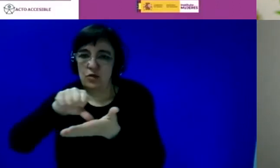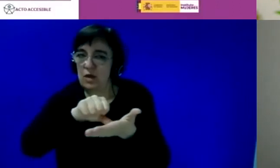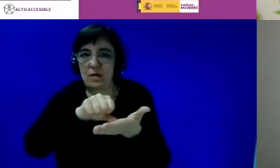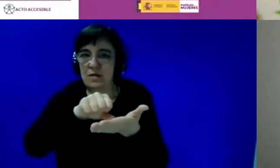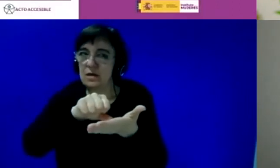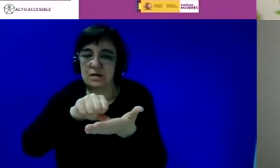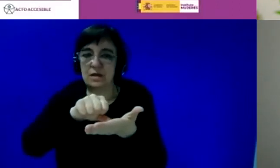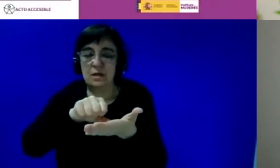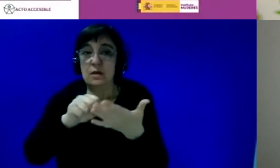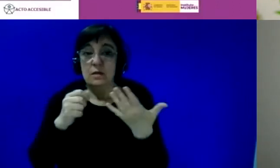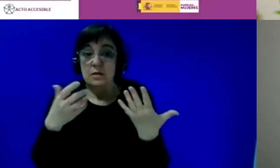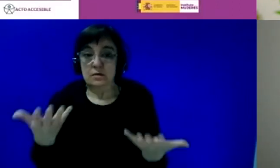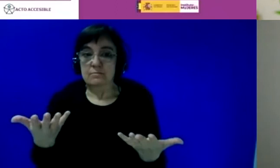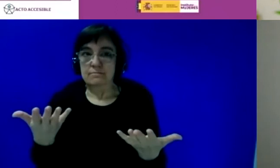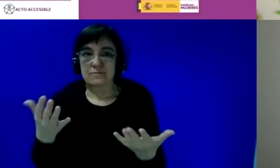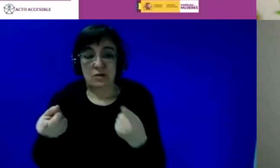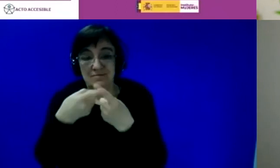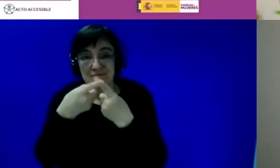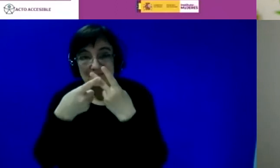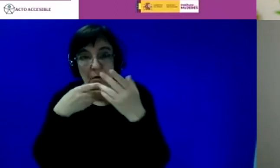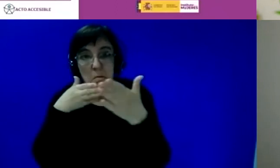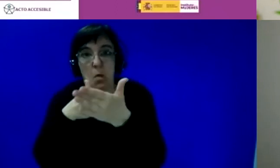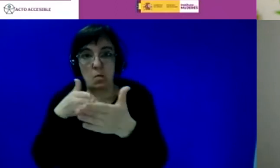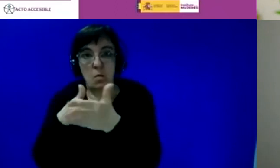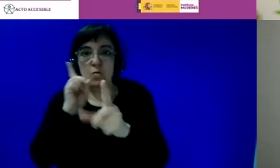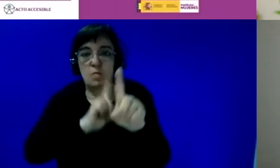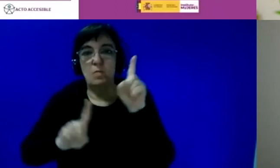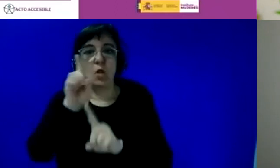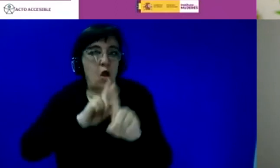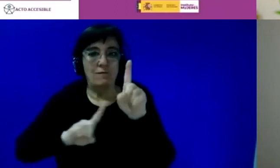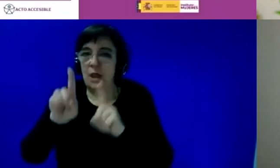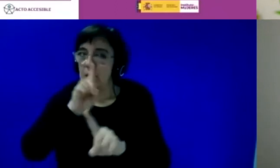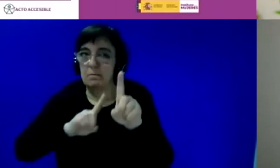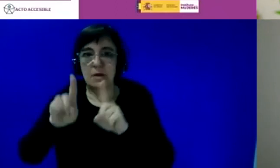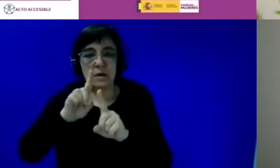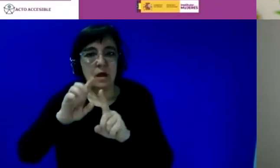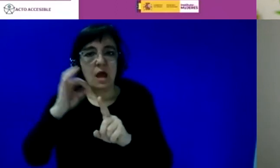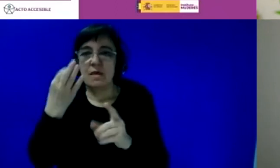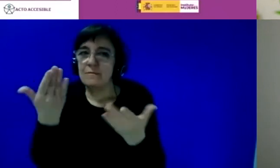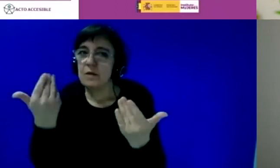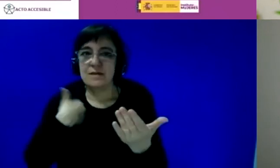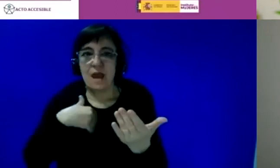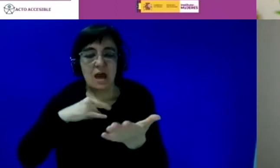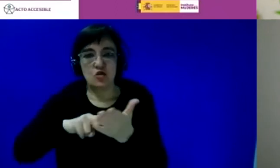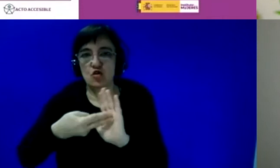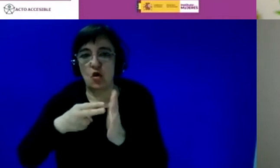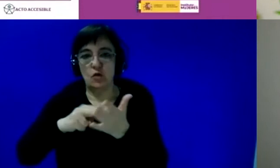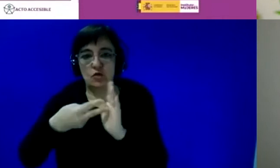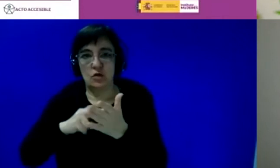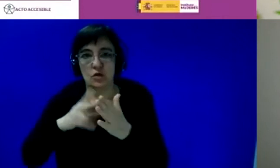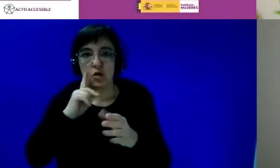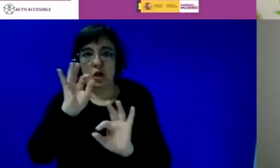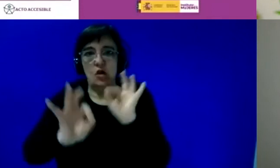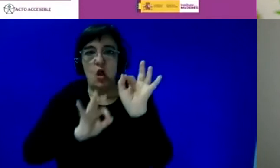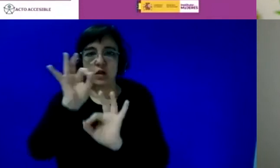fall on the shoulders of volunteers, non-governmental organizations, disability organizations. Тільки тісна